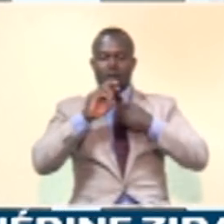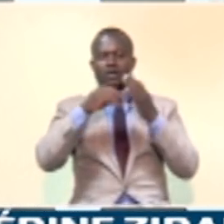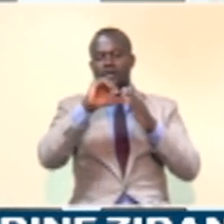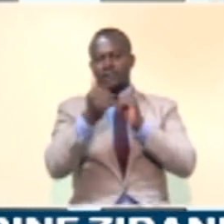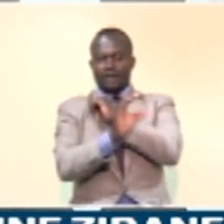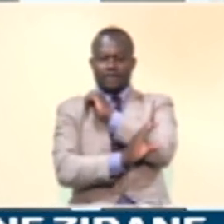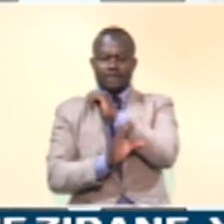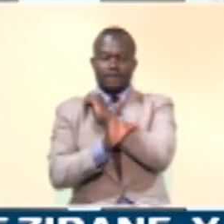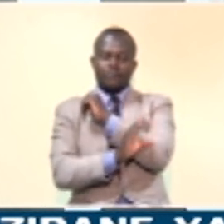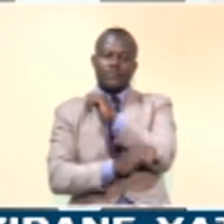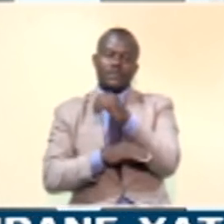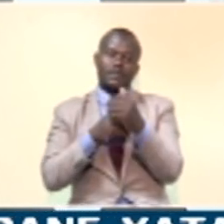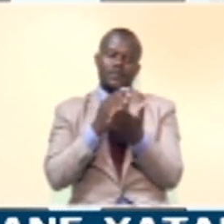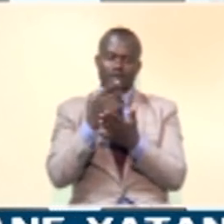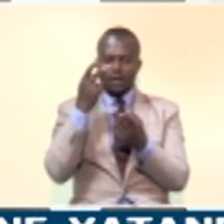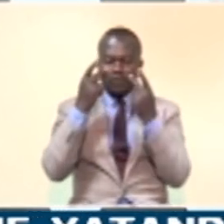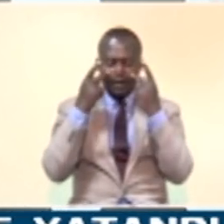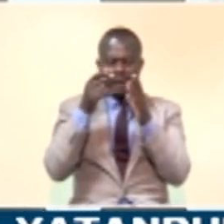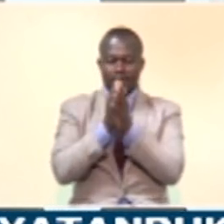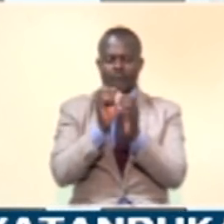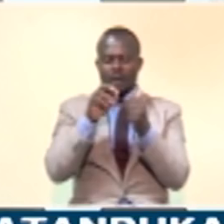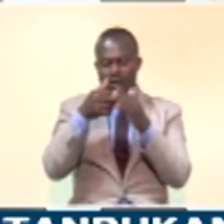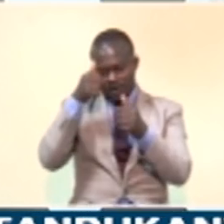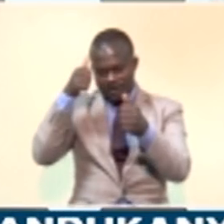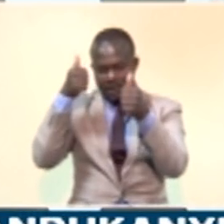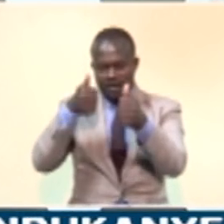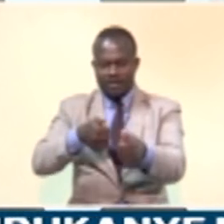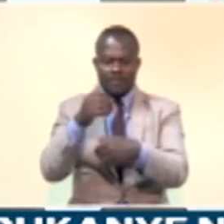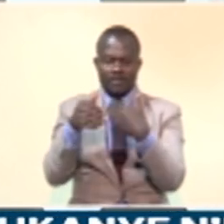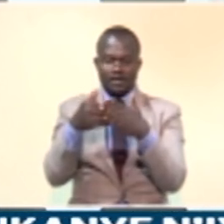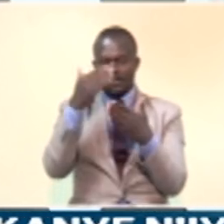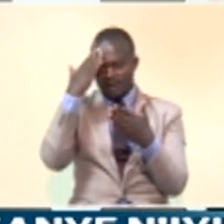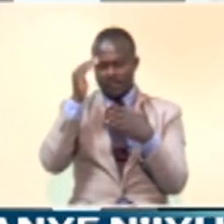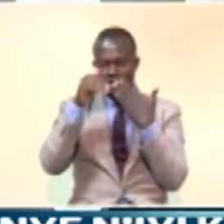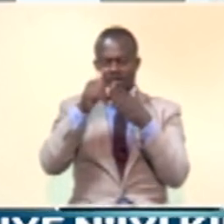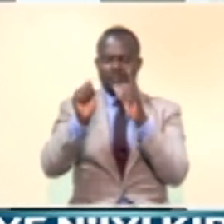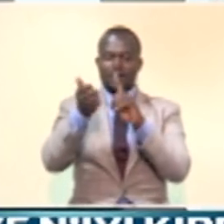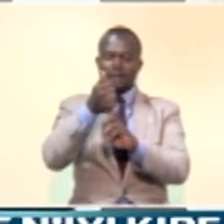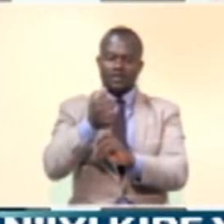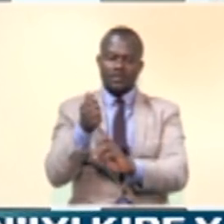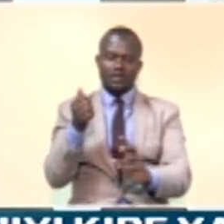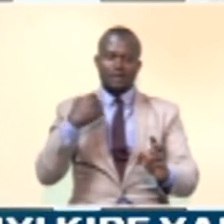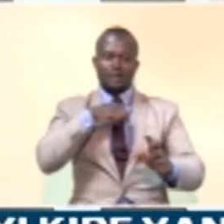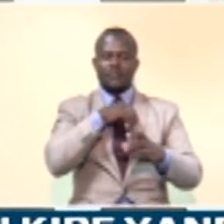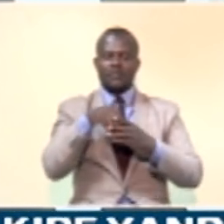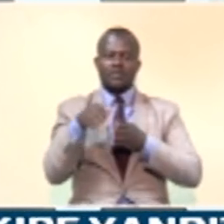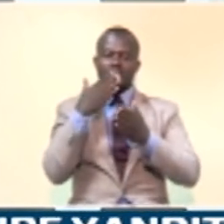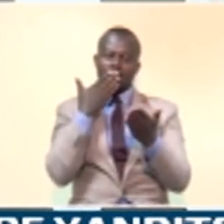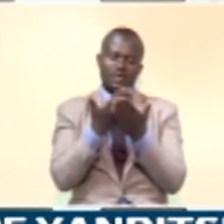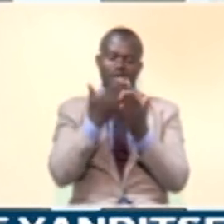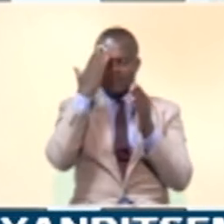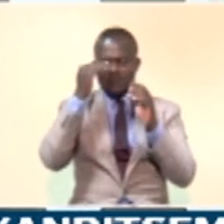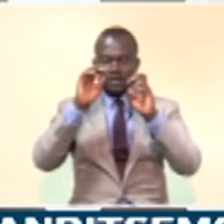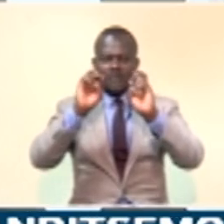umunyamahanga wabonye aya mateka cyangwa se wayakurikiranye kugira ngo agere kure tuba turi muri ya nzira nziza yo kugira